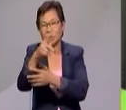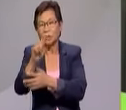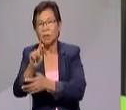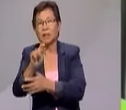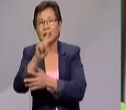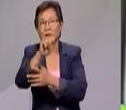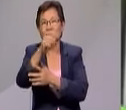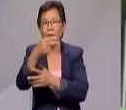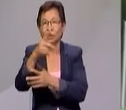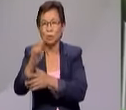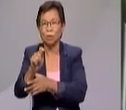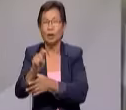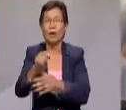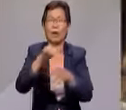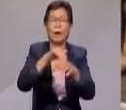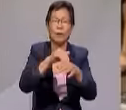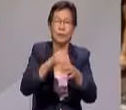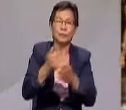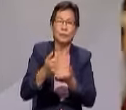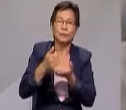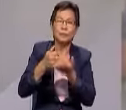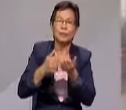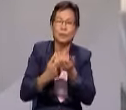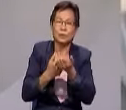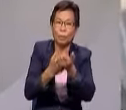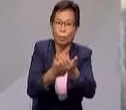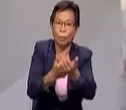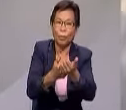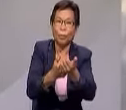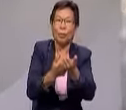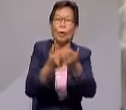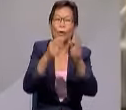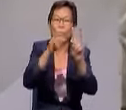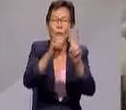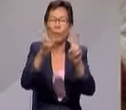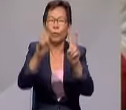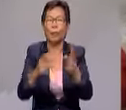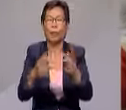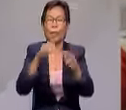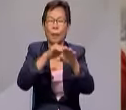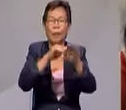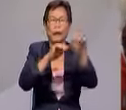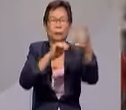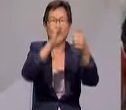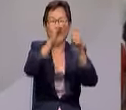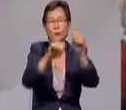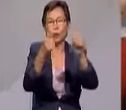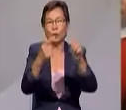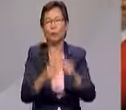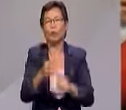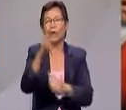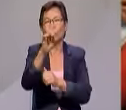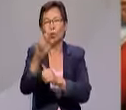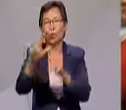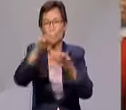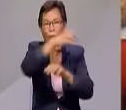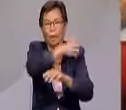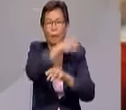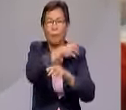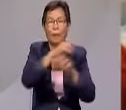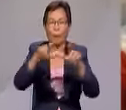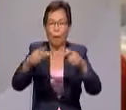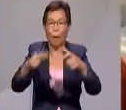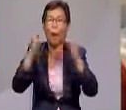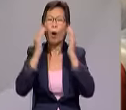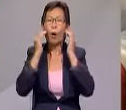Piala Subangsi 2020 yang dijadualkan berlangsung pada 10 Januari ini. Selain itu, Rule yang pernah menjadi kapten pasukan remaja Holland